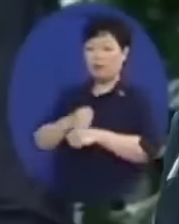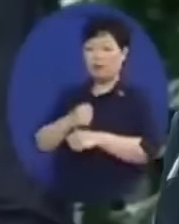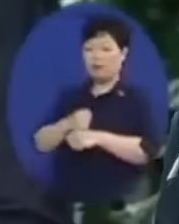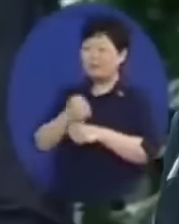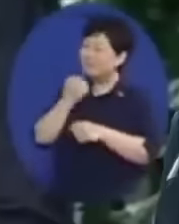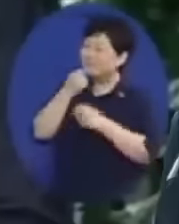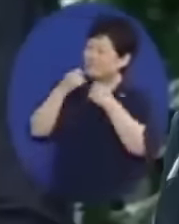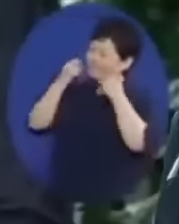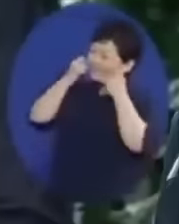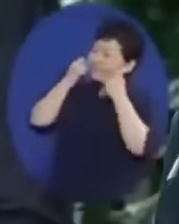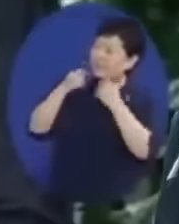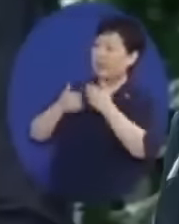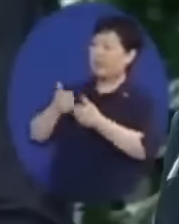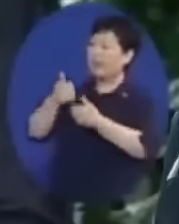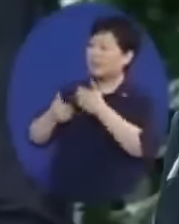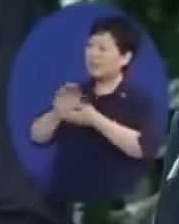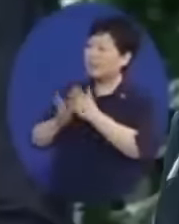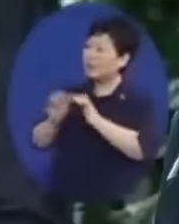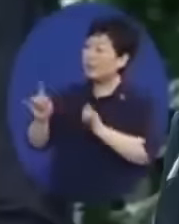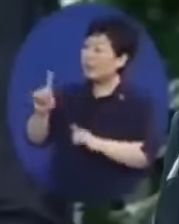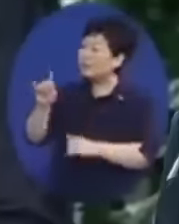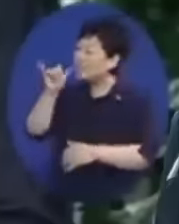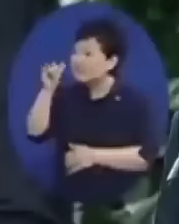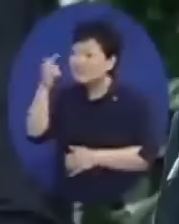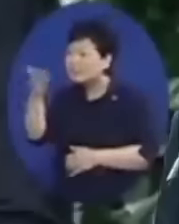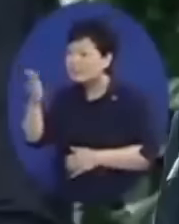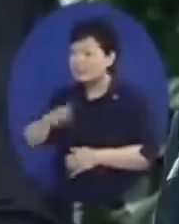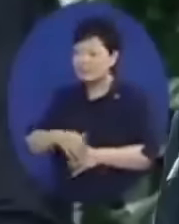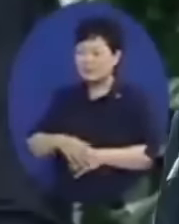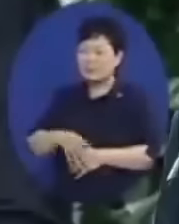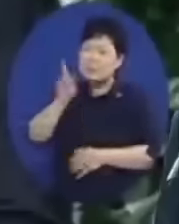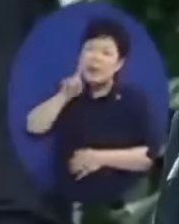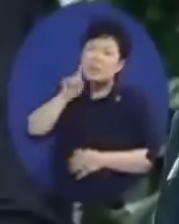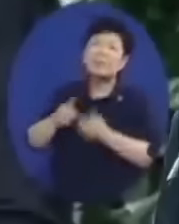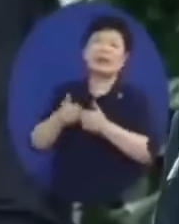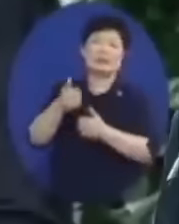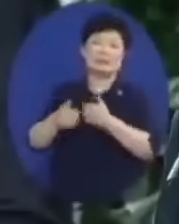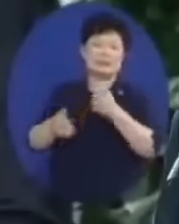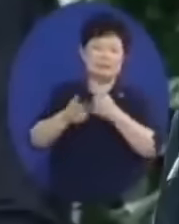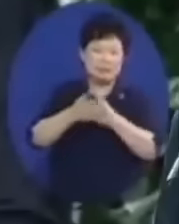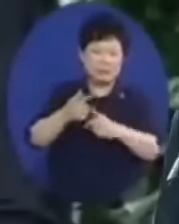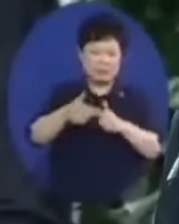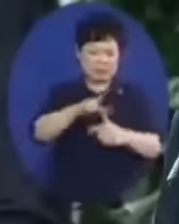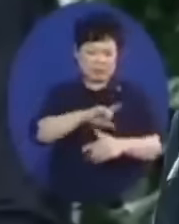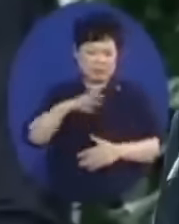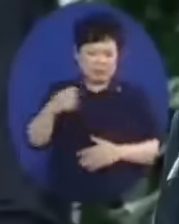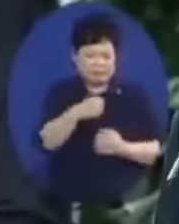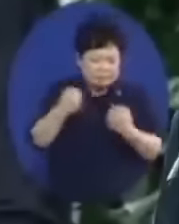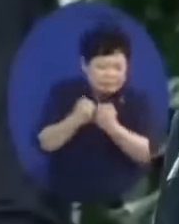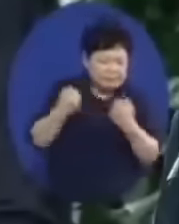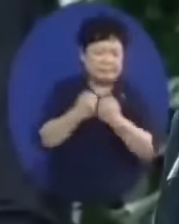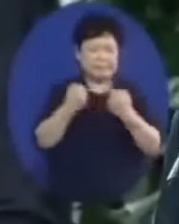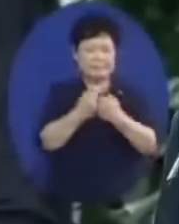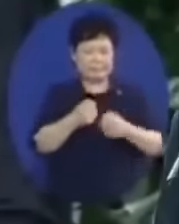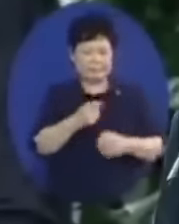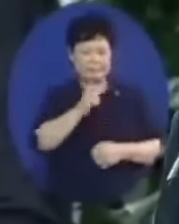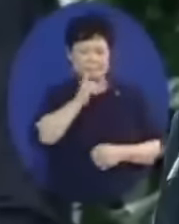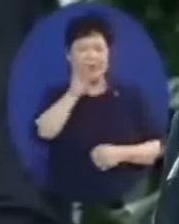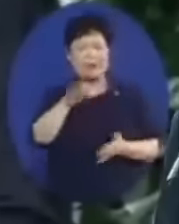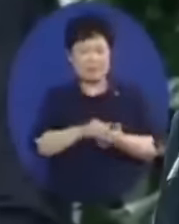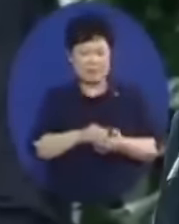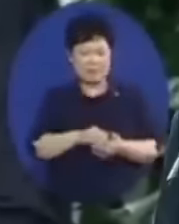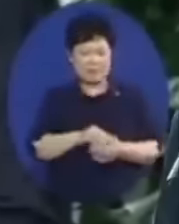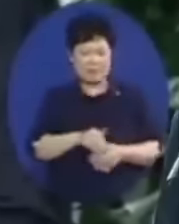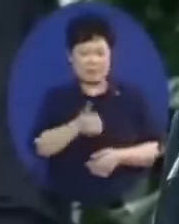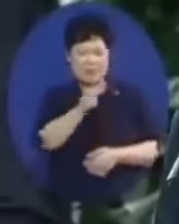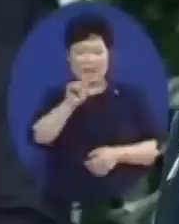보고 싱긋이 웃으면서 갈등이 없는 사람이 어디 있습니까? 매일 갈등으로 예수 이름으로 싸우는 것이지요.